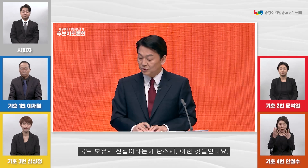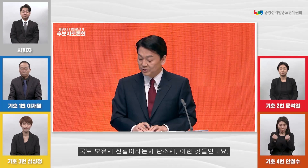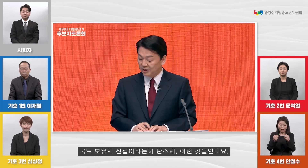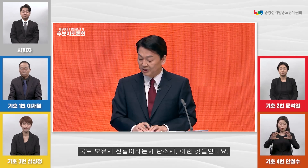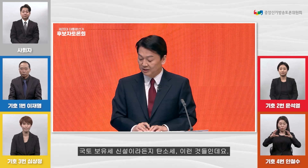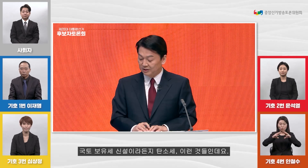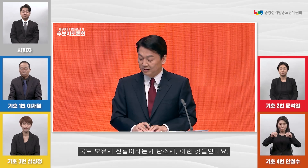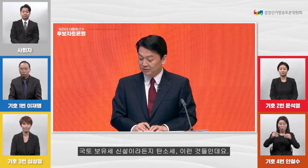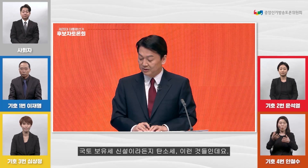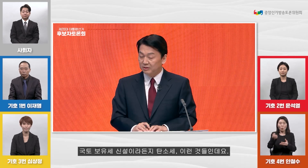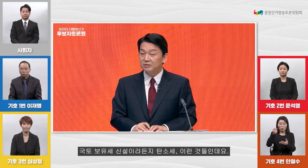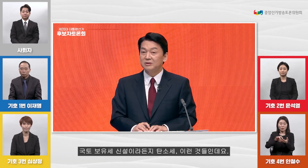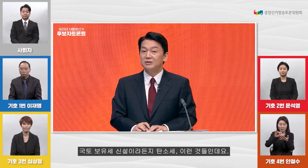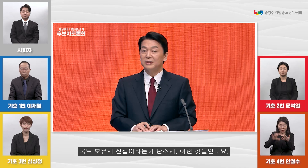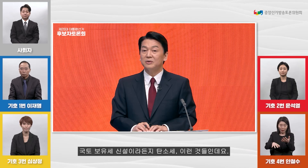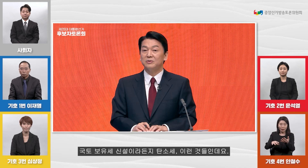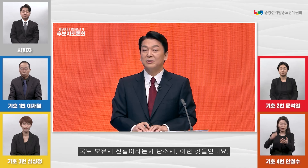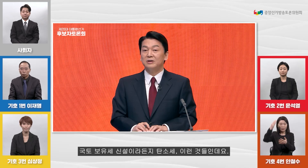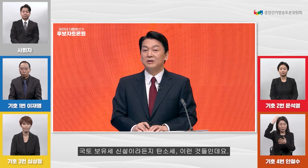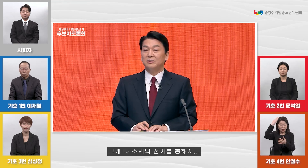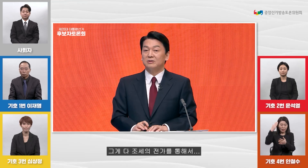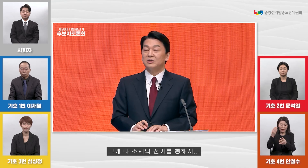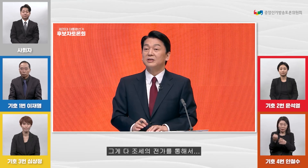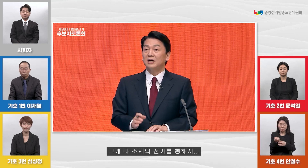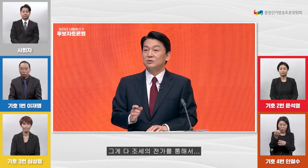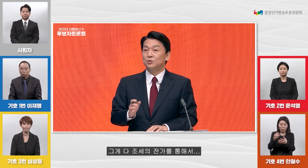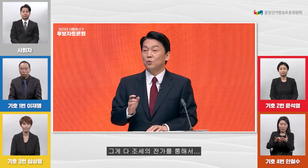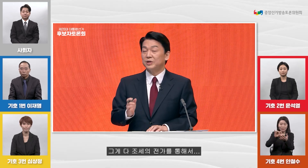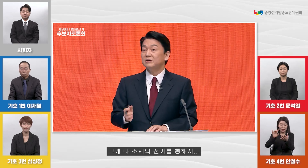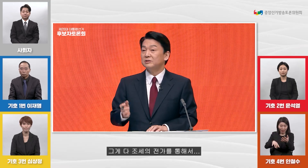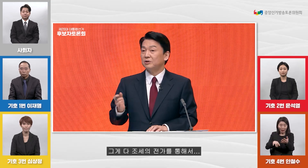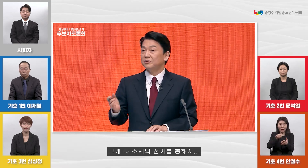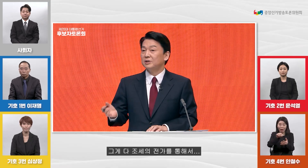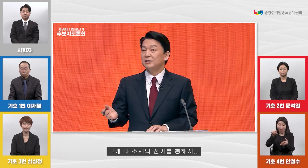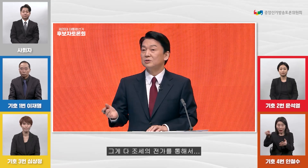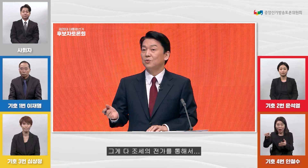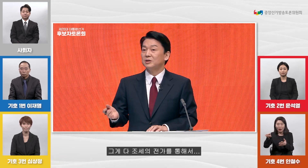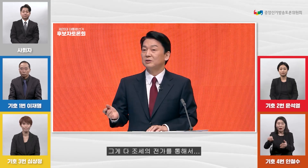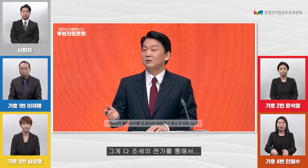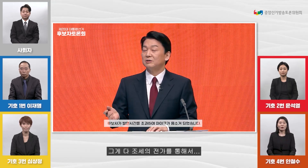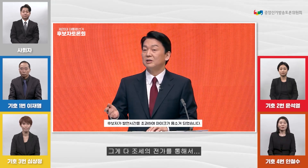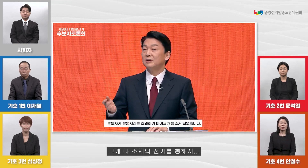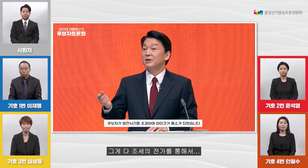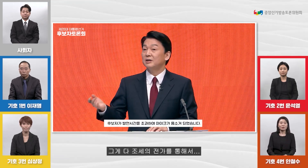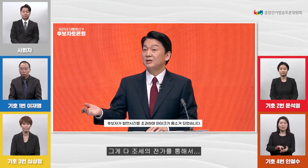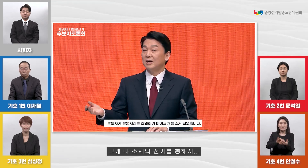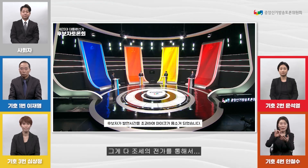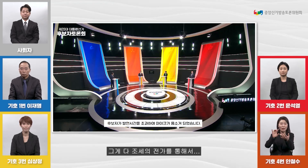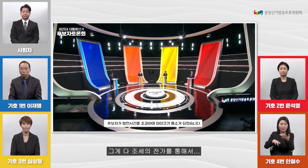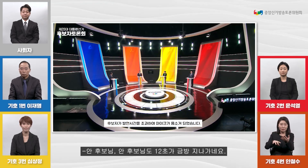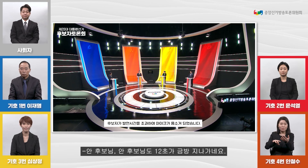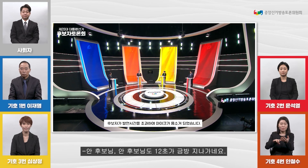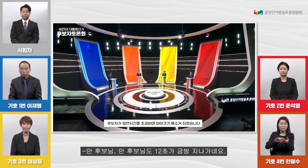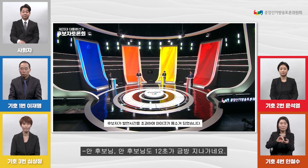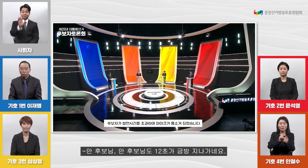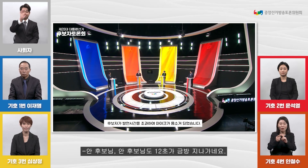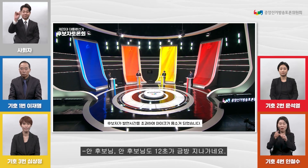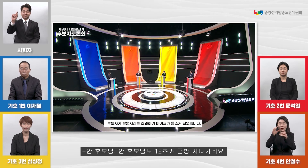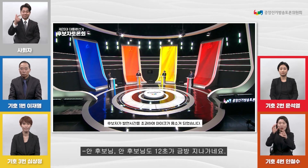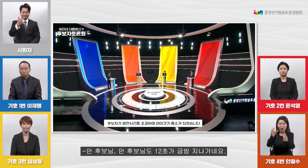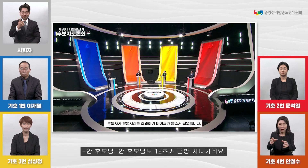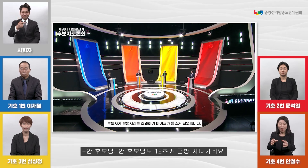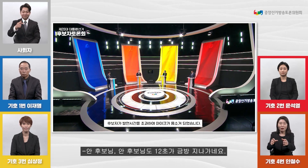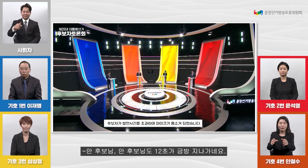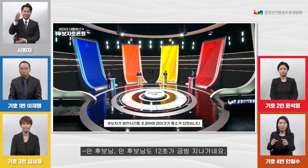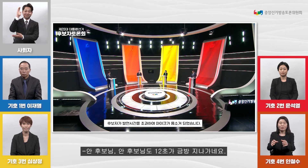신설이라든지 탄소세 이런 것들인데요. 그게 다 조세의 전가를 통해서 자, 안